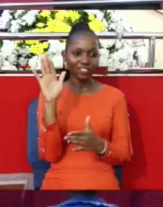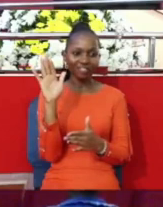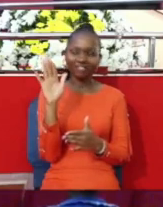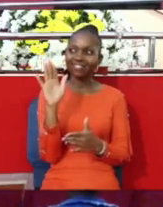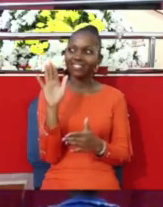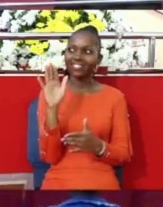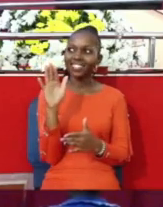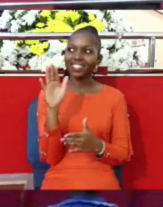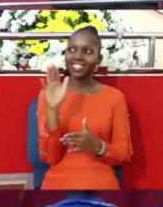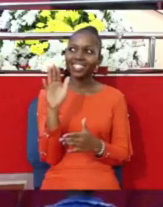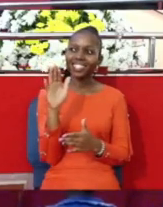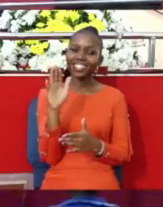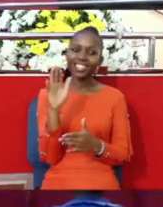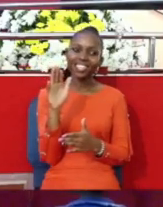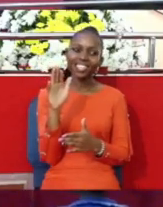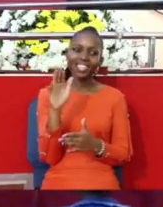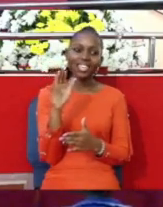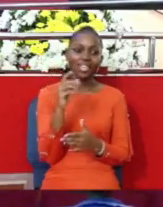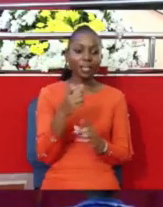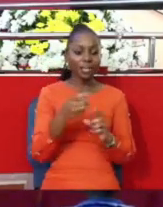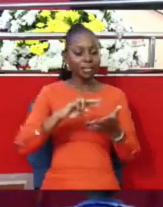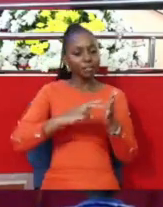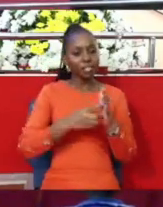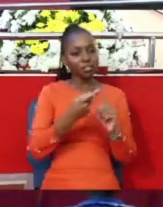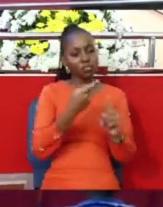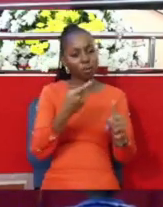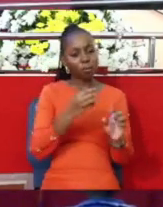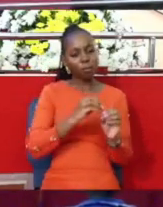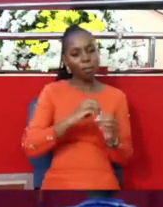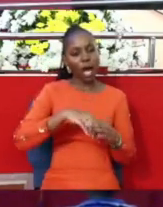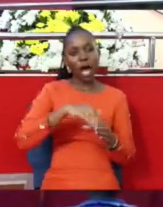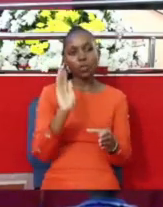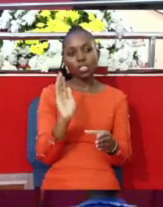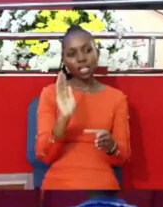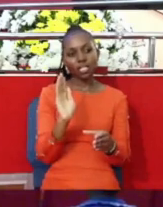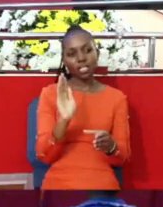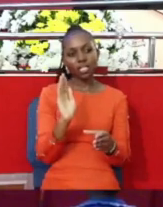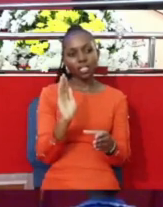But if you hear the name minor, ukasikia jina minor, you get confused. Na